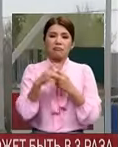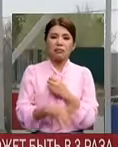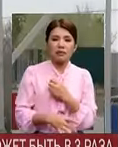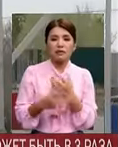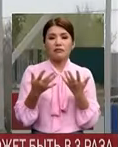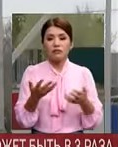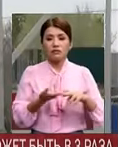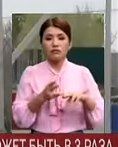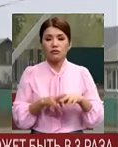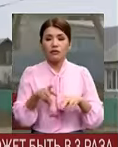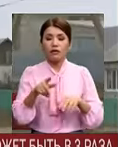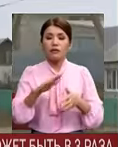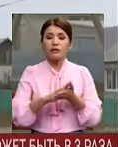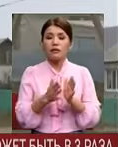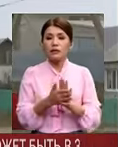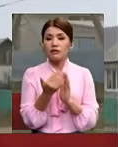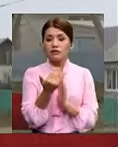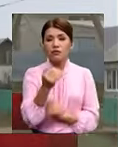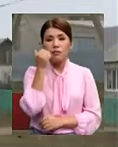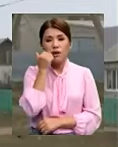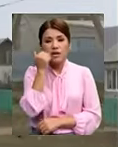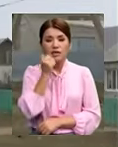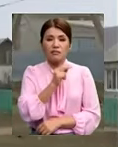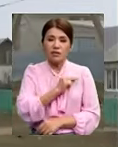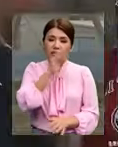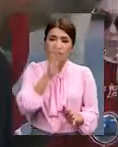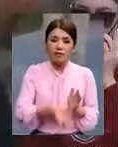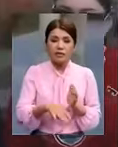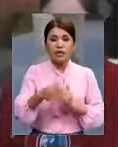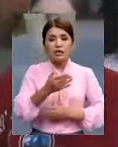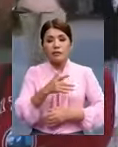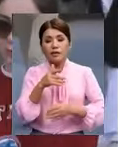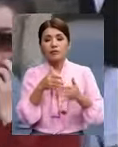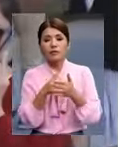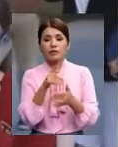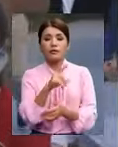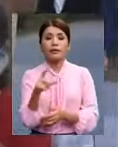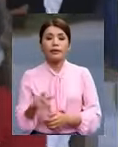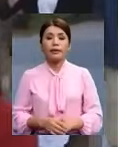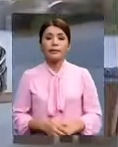о социально уязвимых слоях населения, пожилых безработных людей с ограниченными способностями.